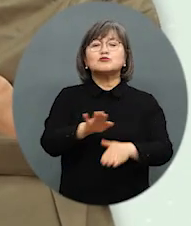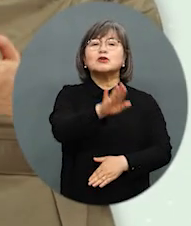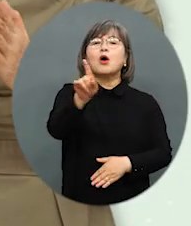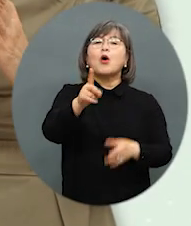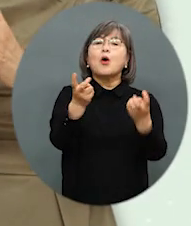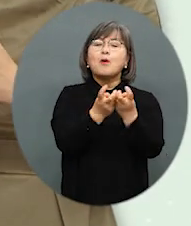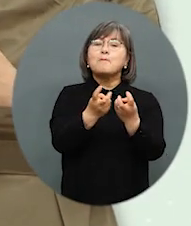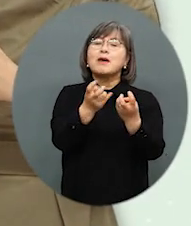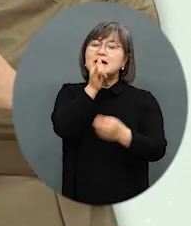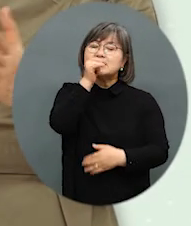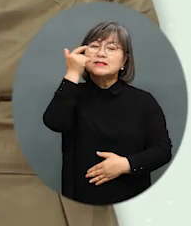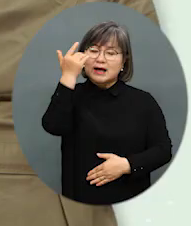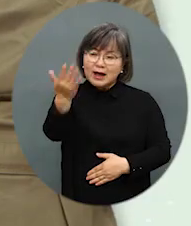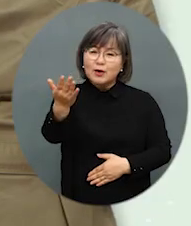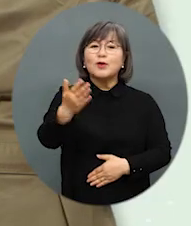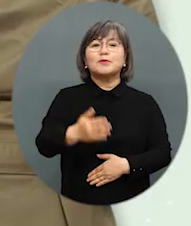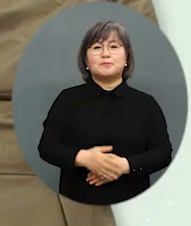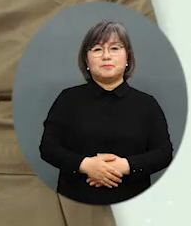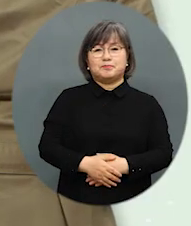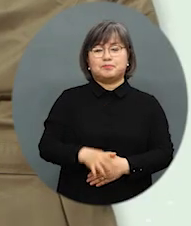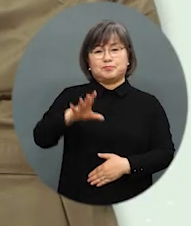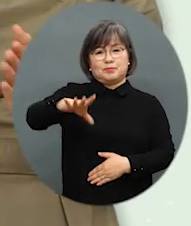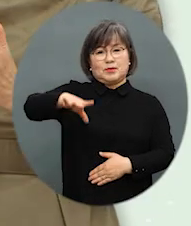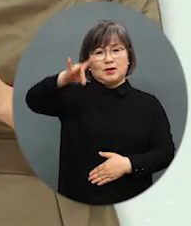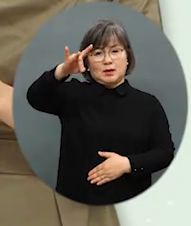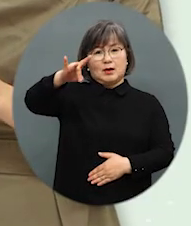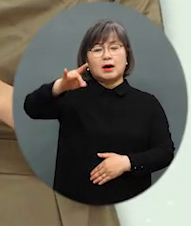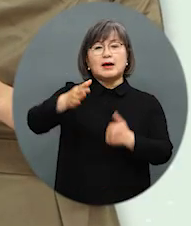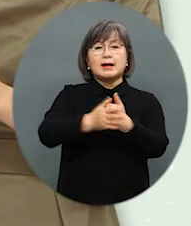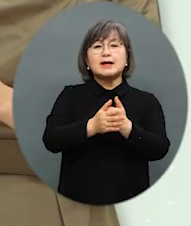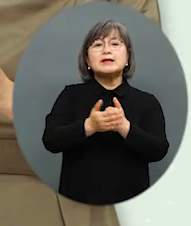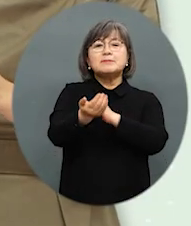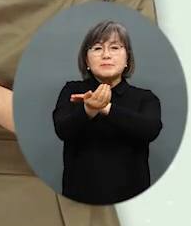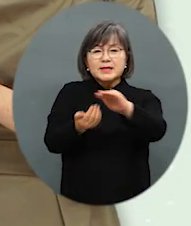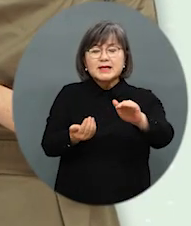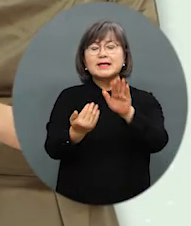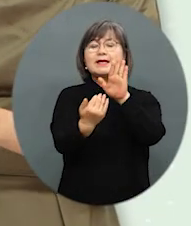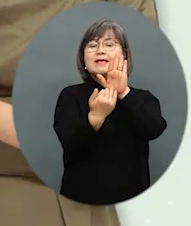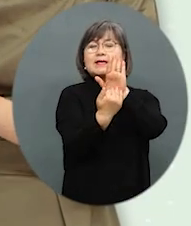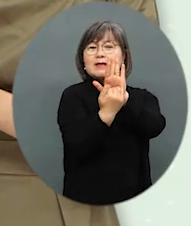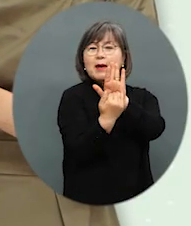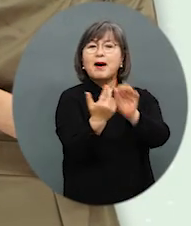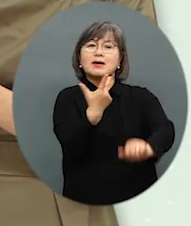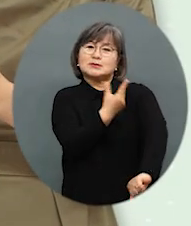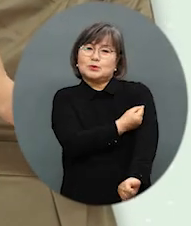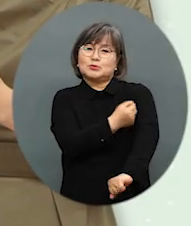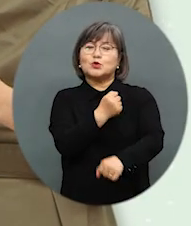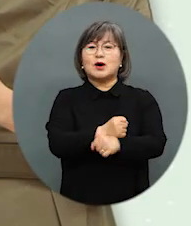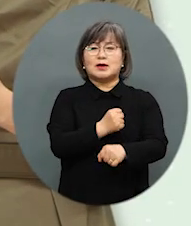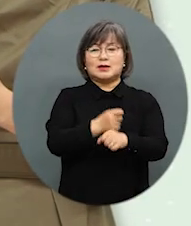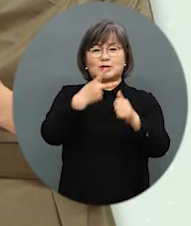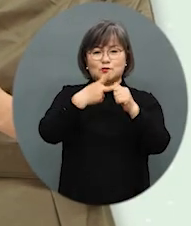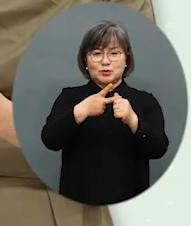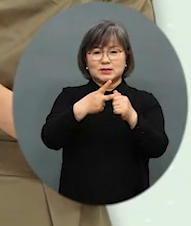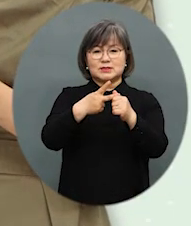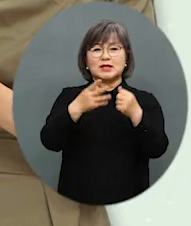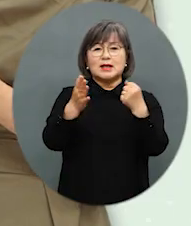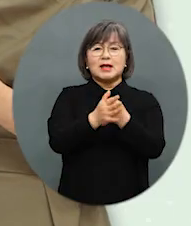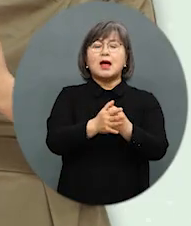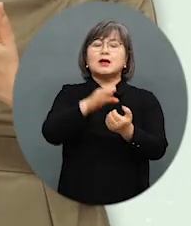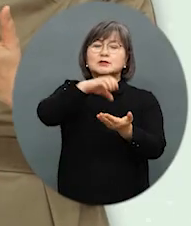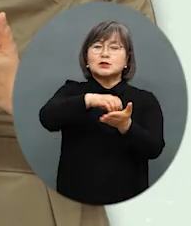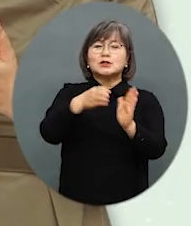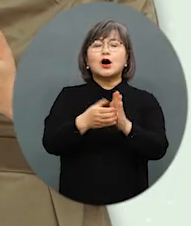위해서 우리는 어떠한 방법을 할 수 있을까요? 먼저 사전에 예방접종하기, 두